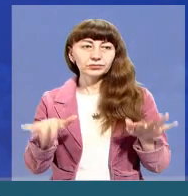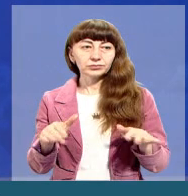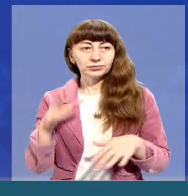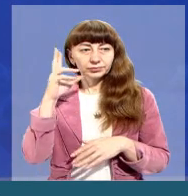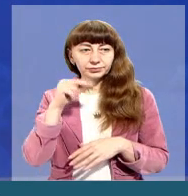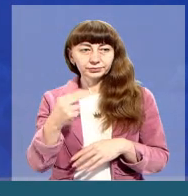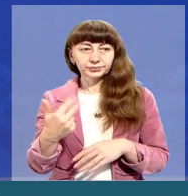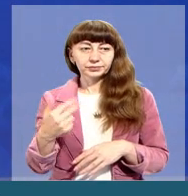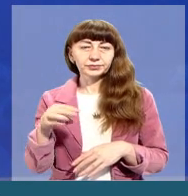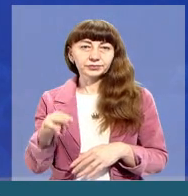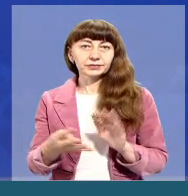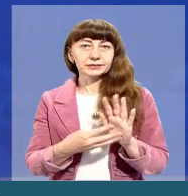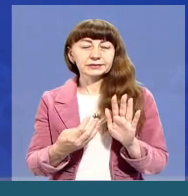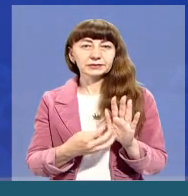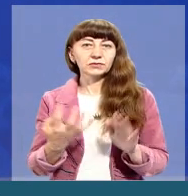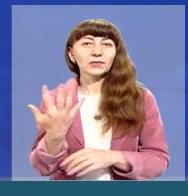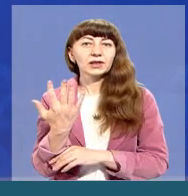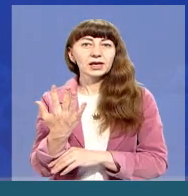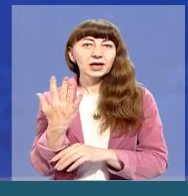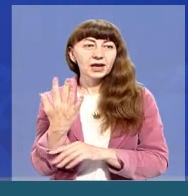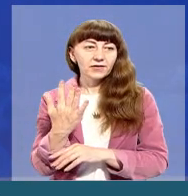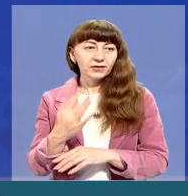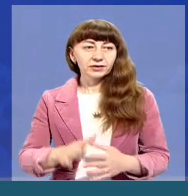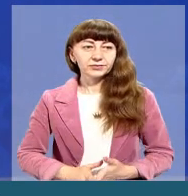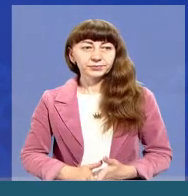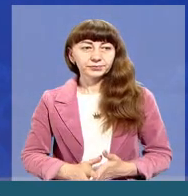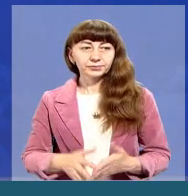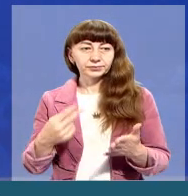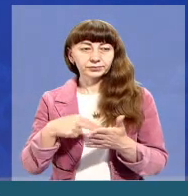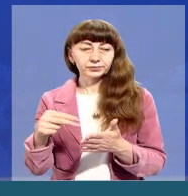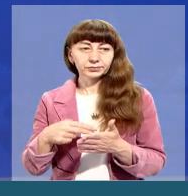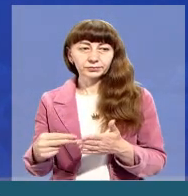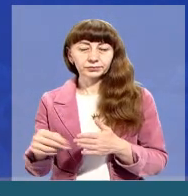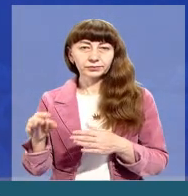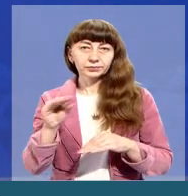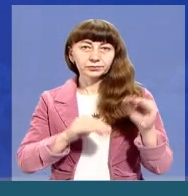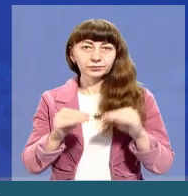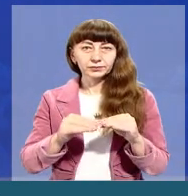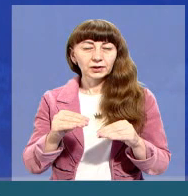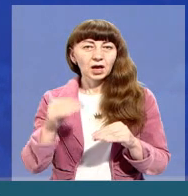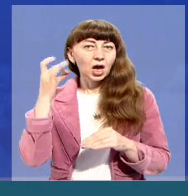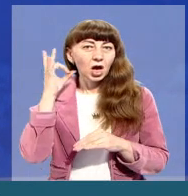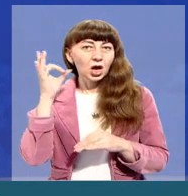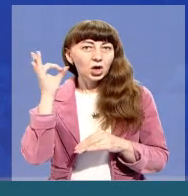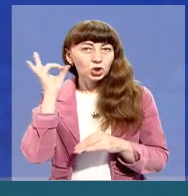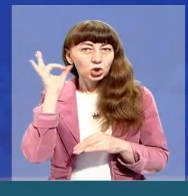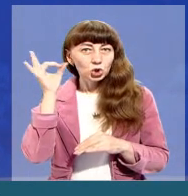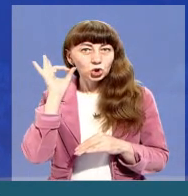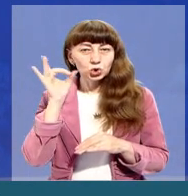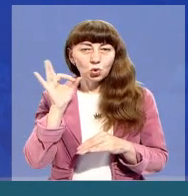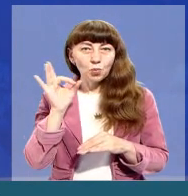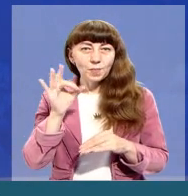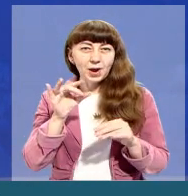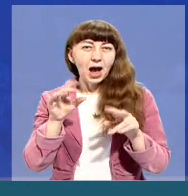не менее 30 900 саженцев деревьев, приобретение приборов для замера уровня шума в городах, реализация